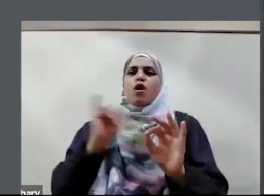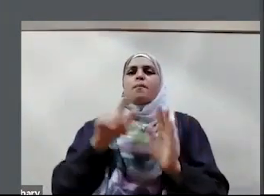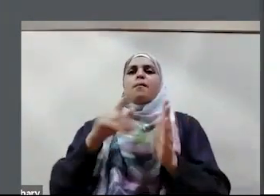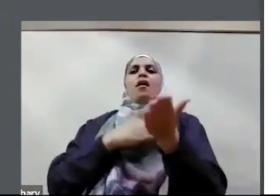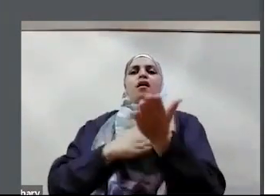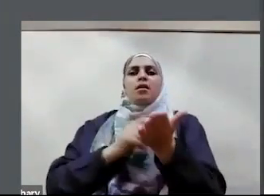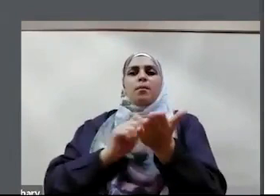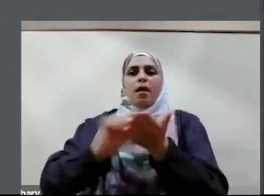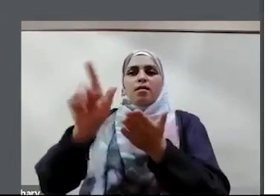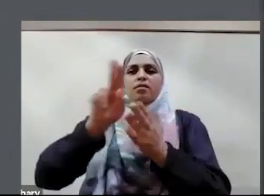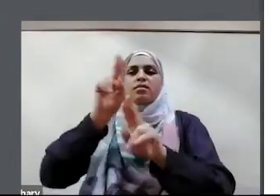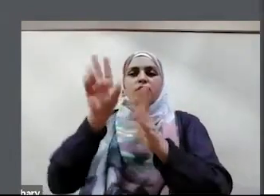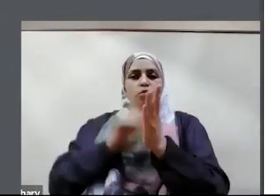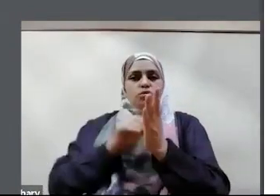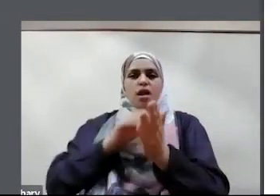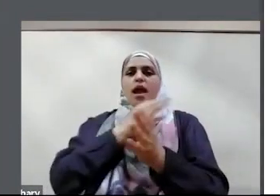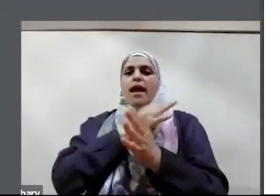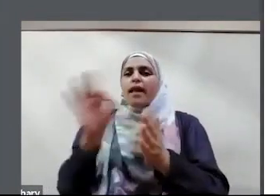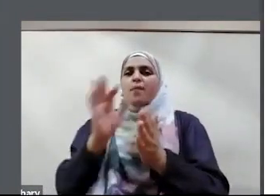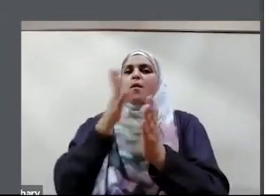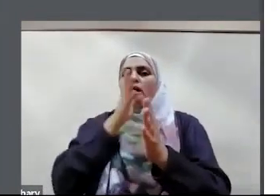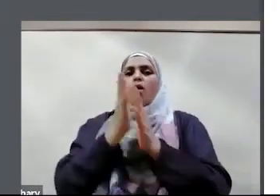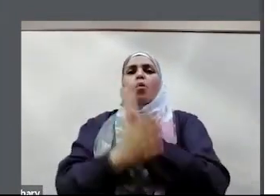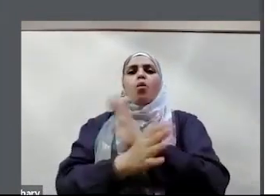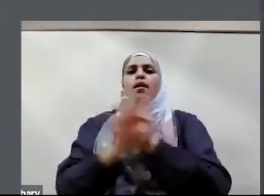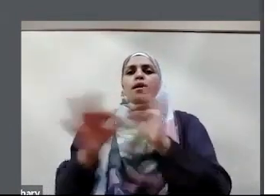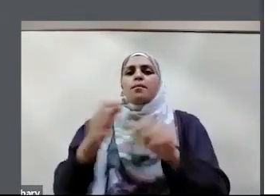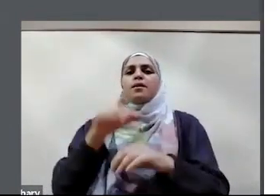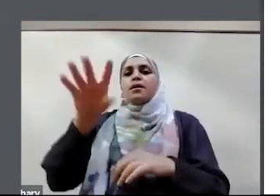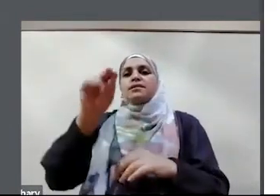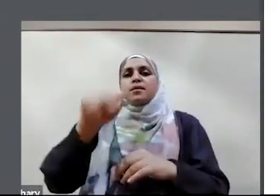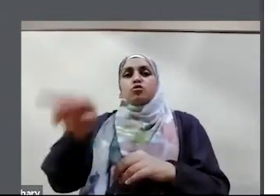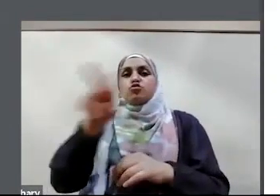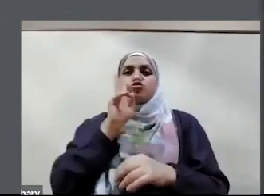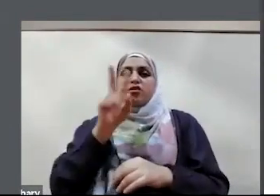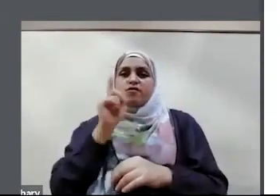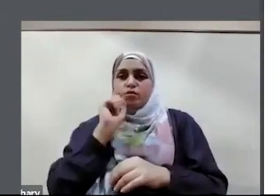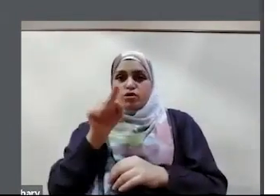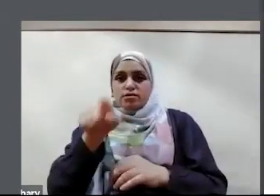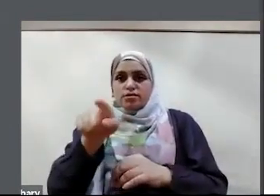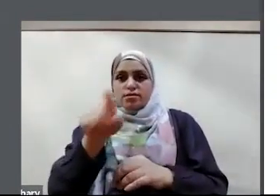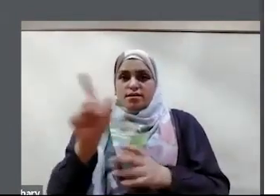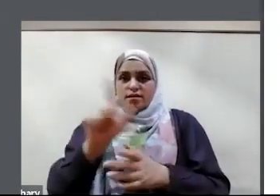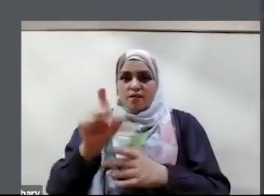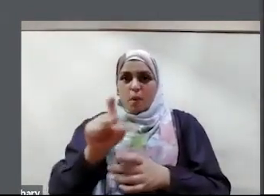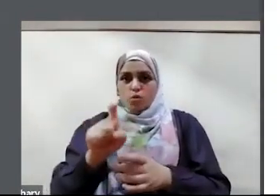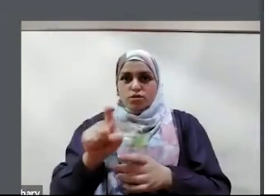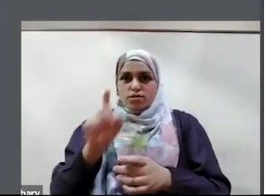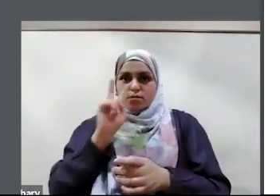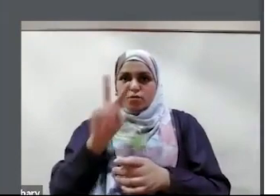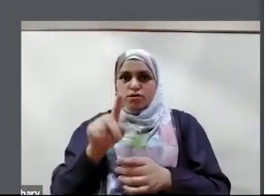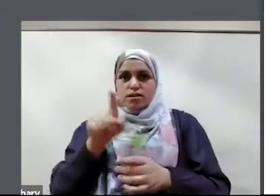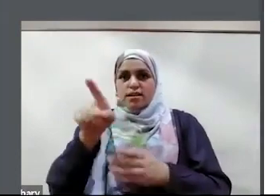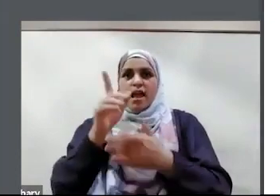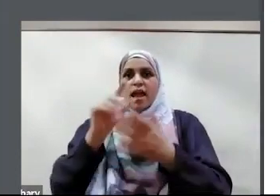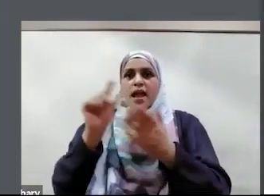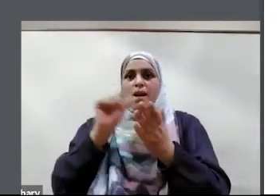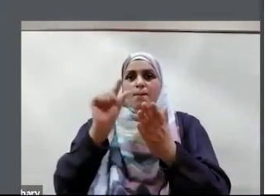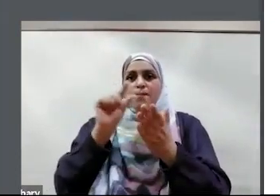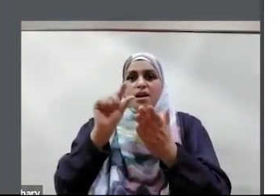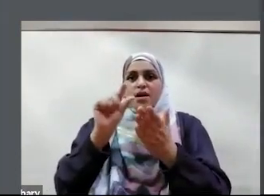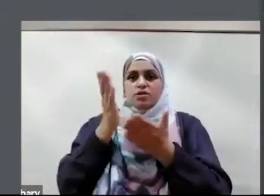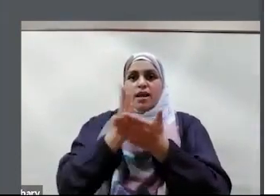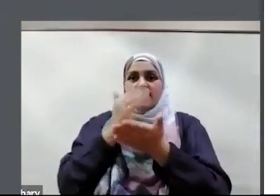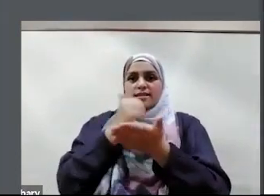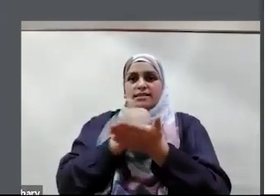التوصيه. فزي ما انتم شايفين هنا مثلا هتلاقوا ان الابليكيشن متقسم، الابليكيشن